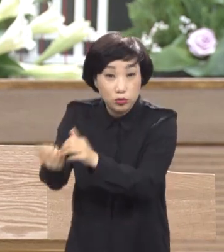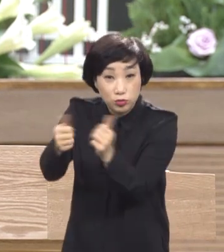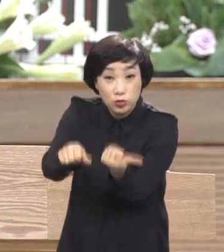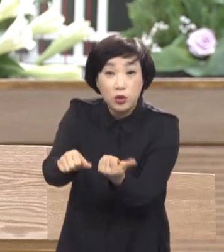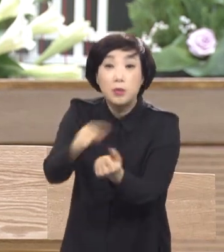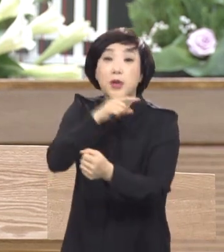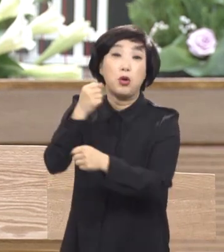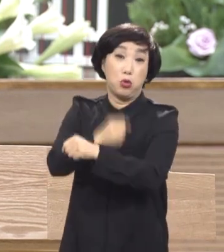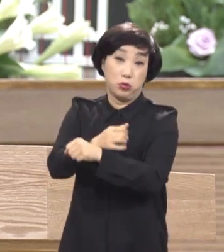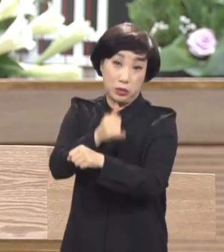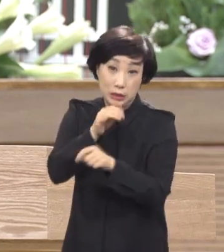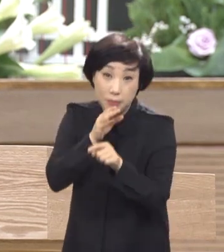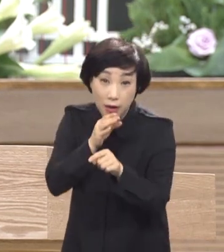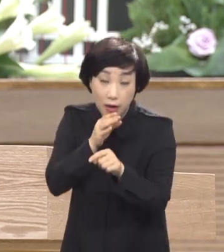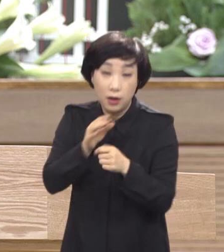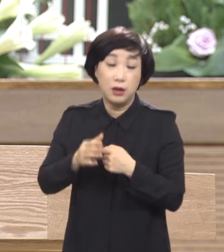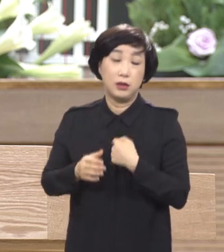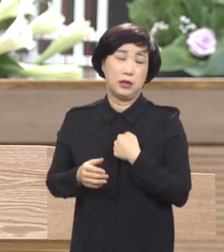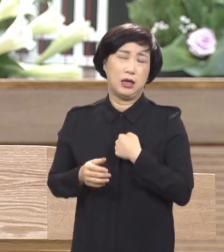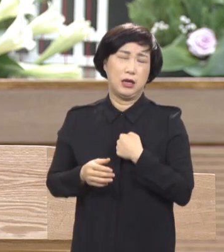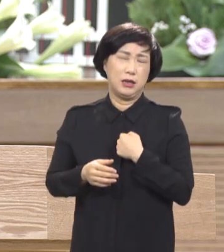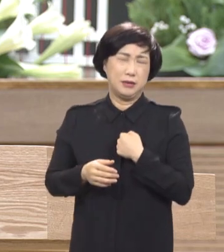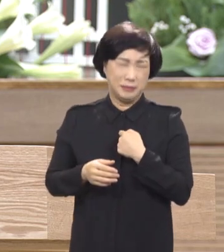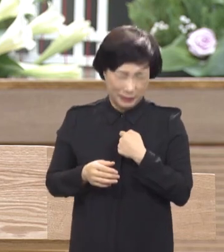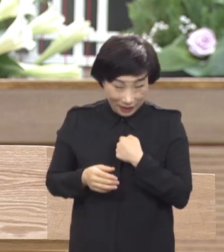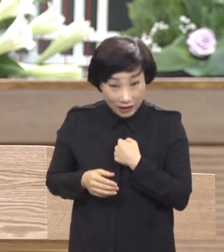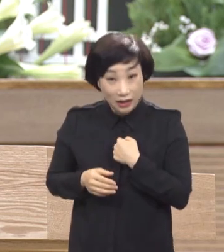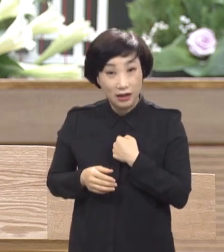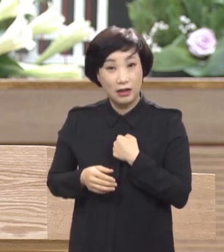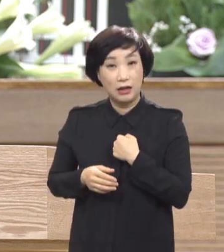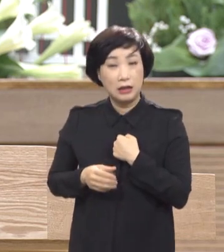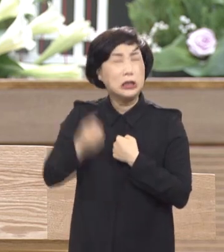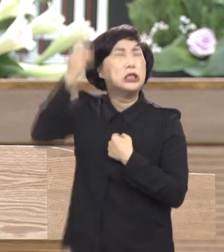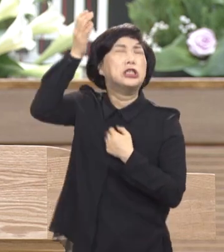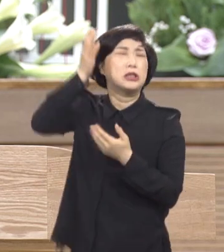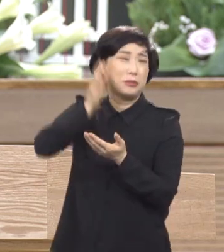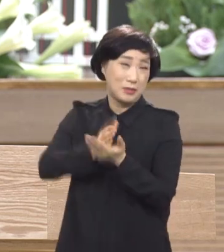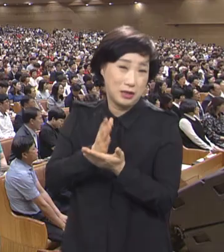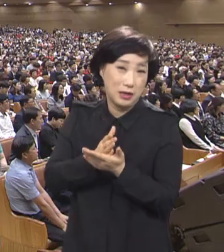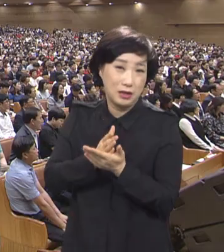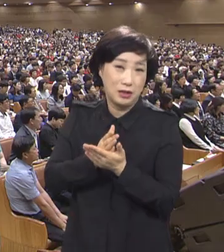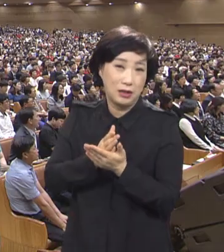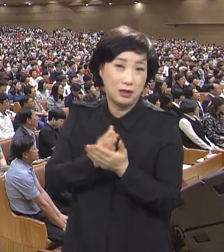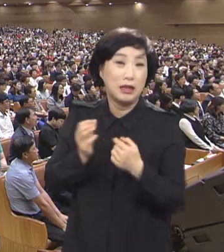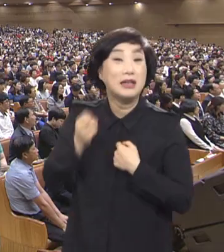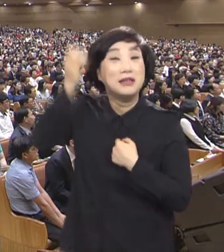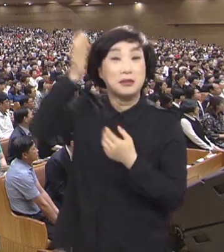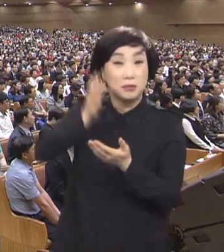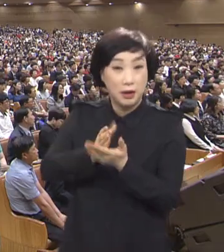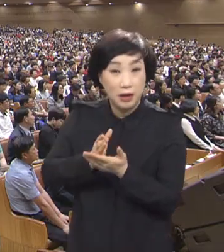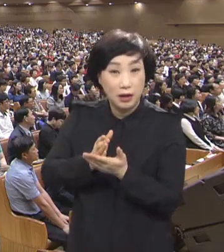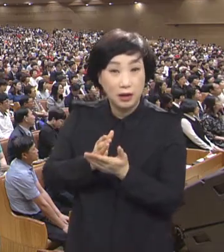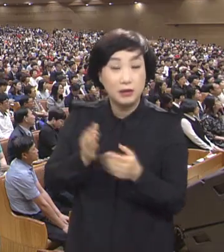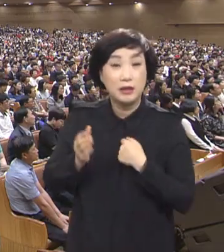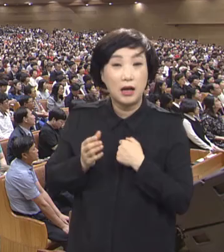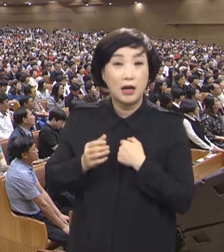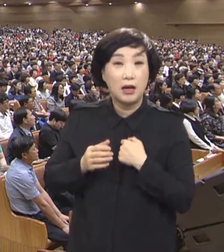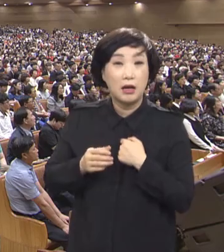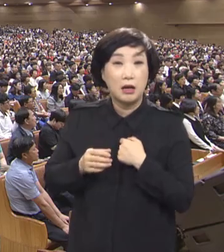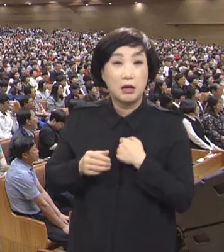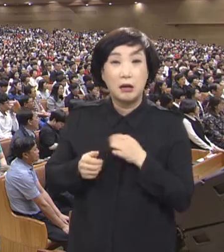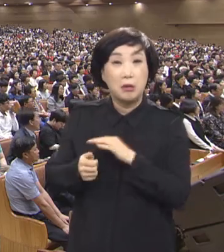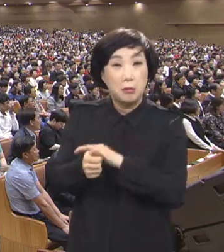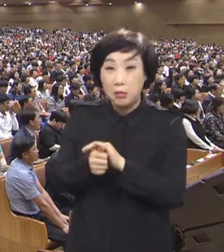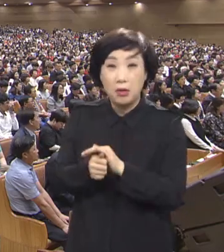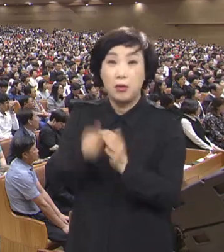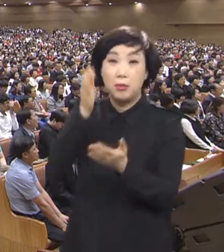공로에 절대 망각하지 마라 절대 물러서지